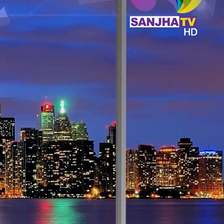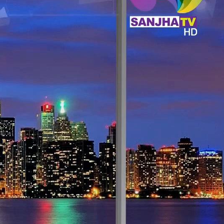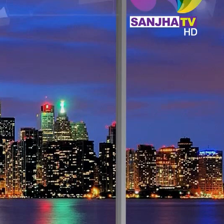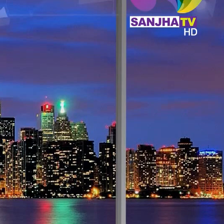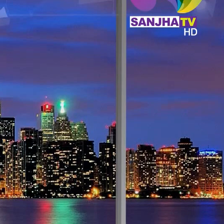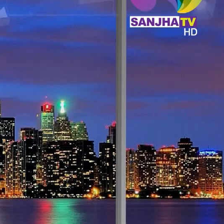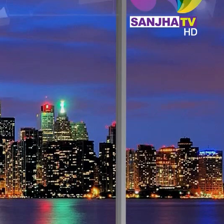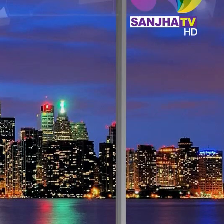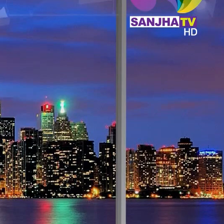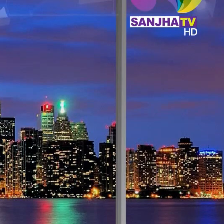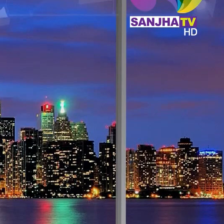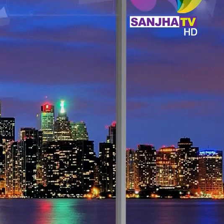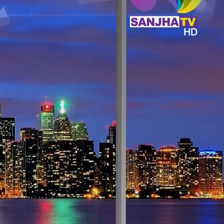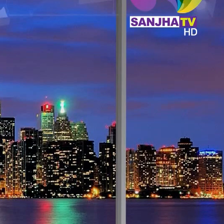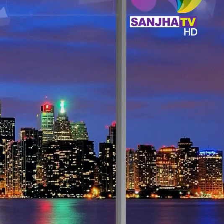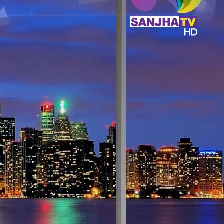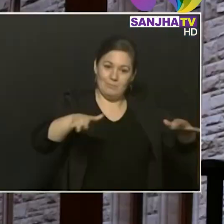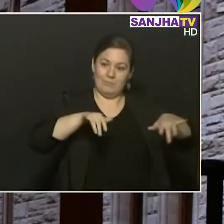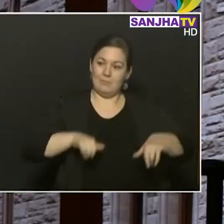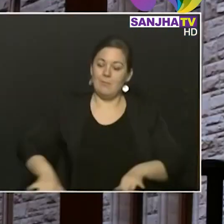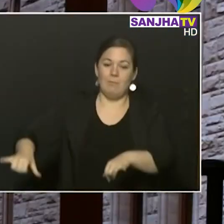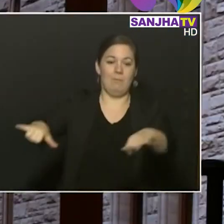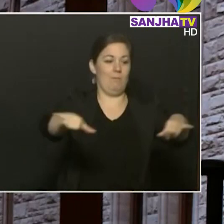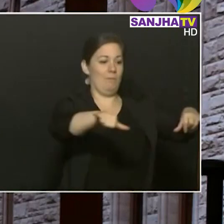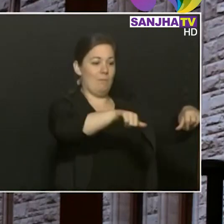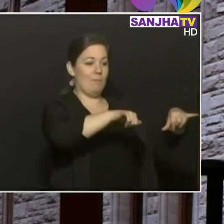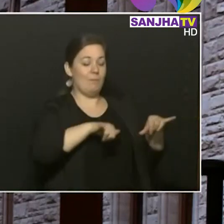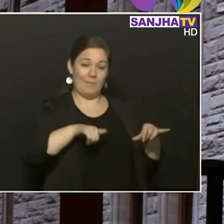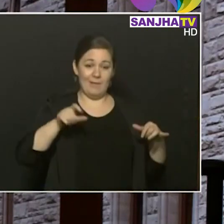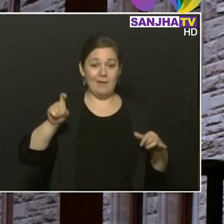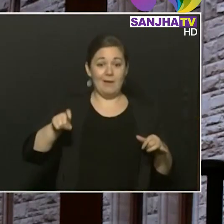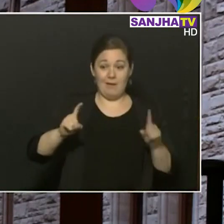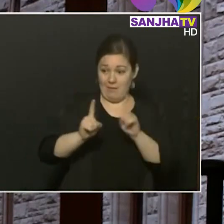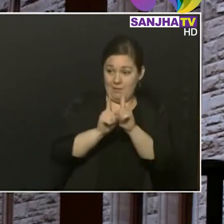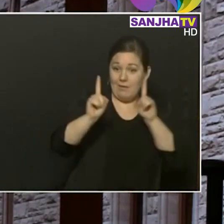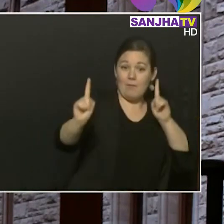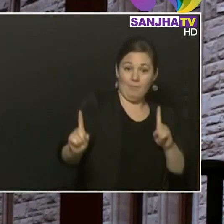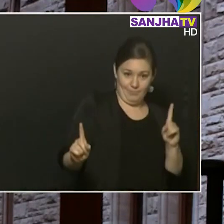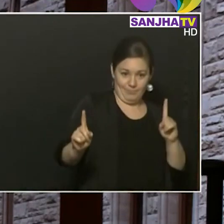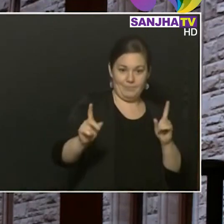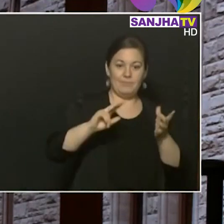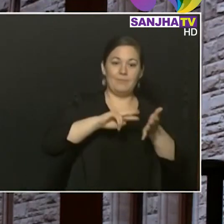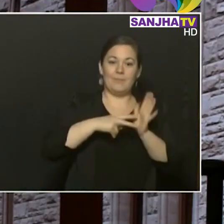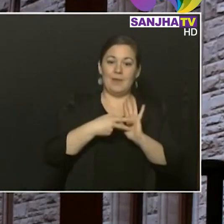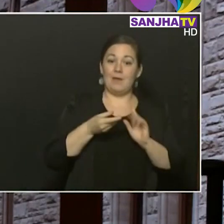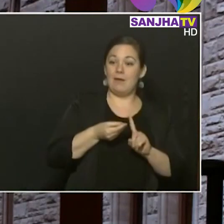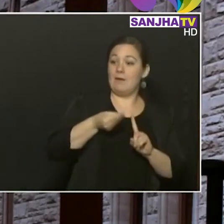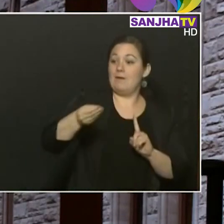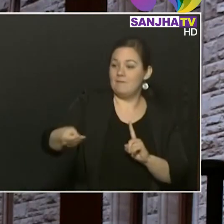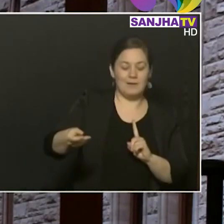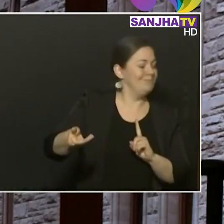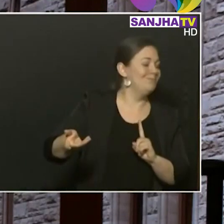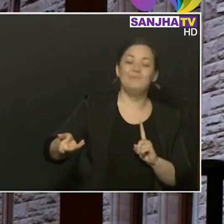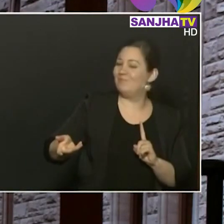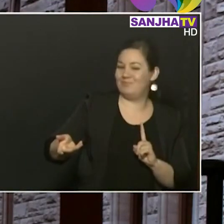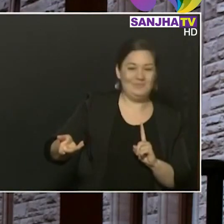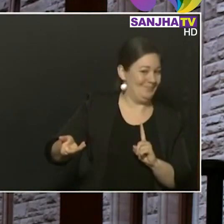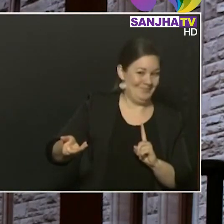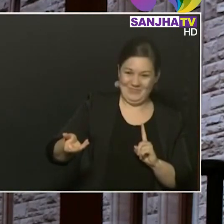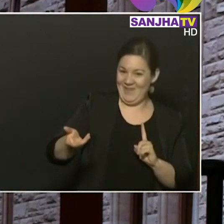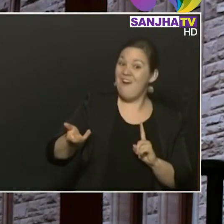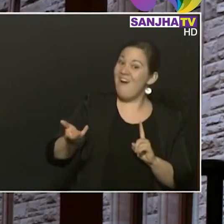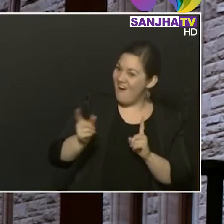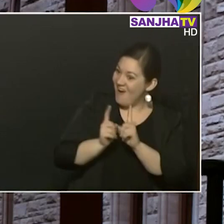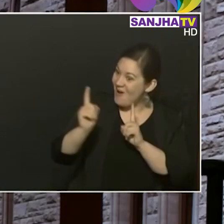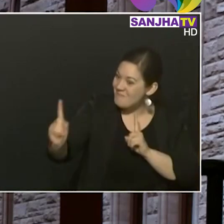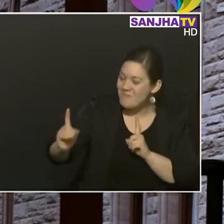ਬਾਰੇ ਵਿਚਾਰ ਵਟਾਂਦਰਾ ਕਰਨ ਲਈ ਪ੍ਰੈਸ ਬਰੀਫਿੰਗ ਕੀਤੀ। ਡਾਕਟਰ ਯਾਫੇ ਨੇ ਦੱਸਿਆ ਕਿ ਕੋਵਿਡ-19 ਦੇ 424 ਨਵੇਂ ਮਾਮਲੇ ਸਾਹਮਣੇ ਆਏ ਹਨ, ਜਿਨ੍ਹਾਂ ਦੀ